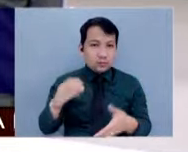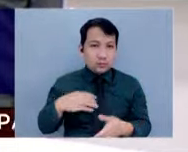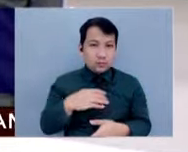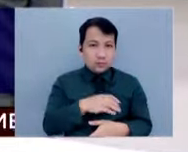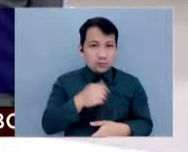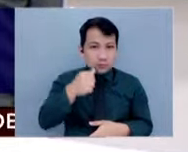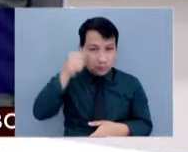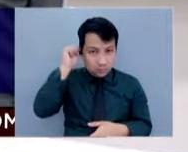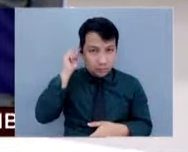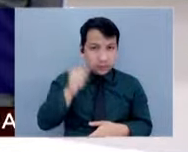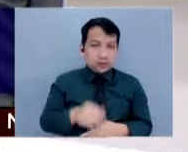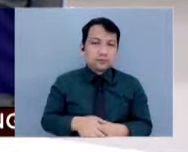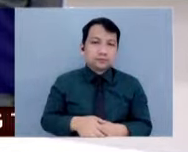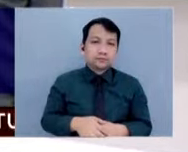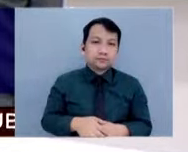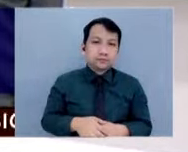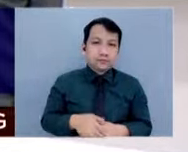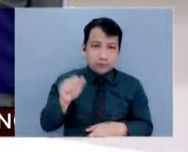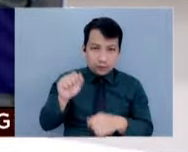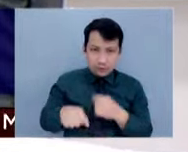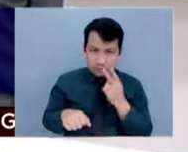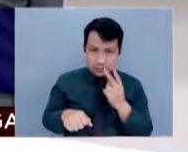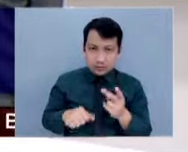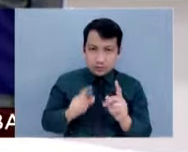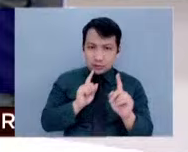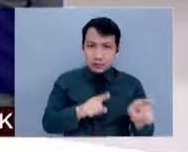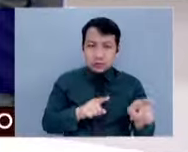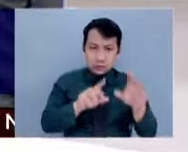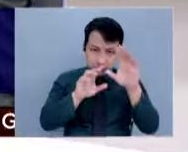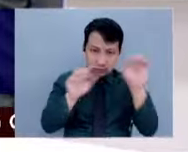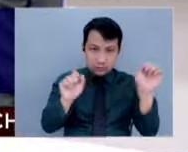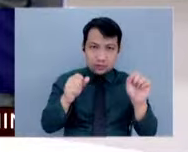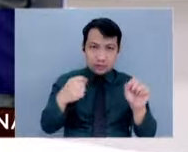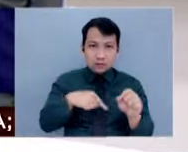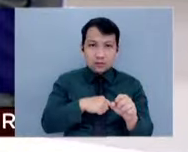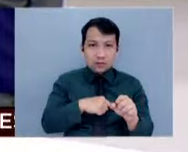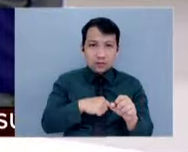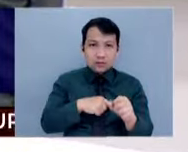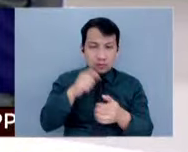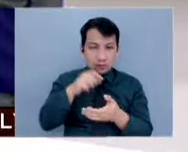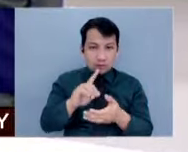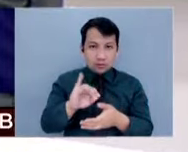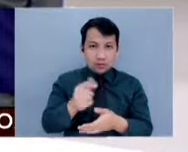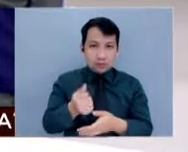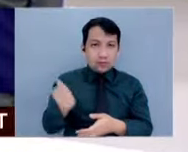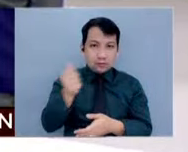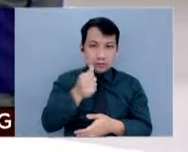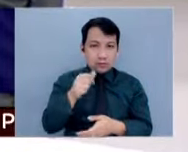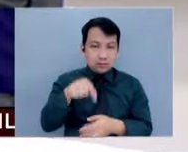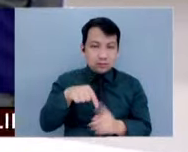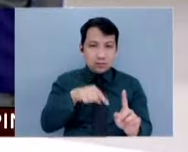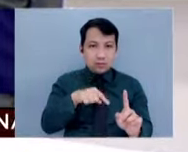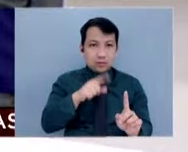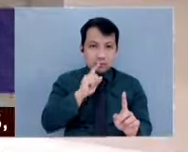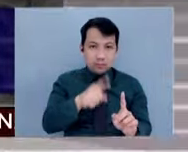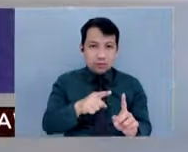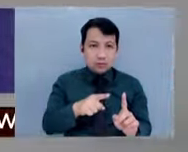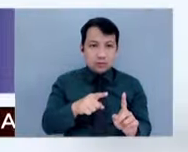Teves so that we can report to our President, our Secretary of Justice, that indeed the person arrested was Congressman